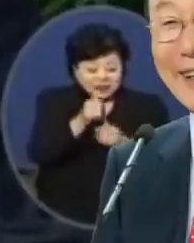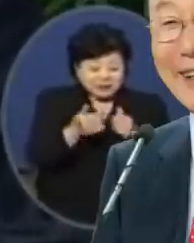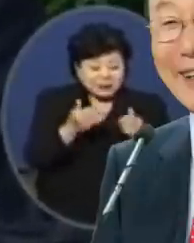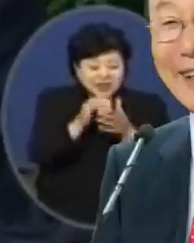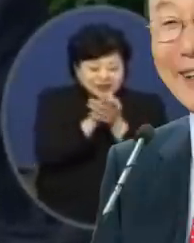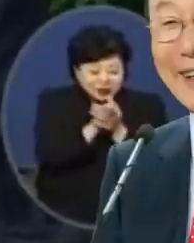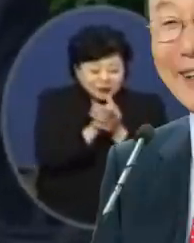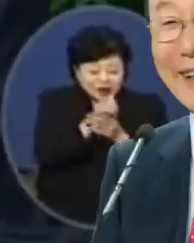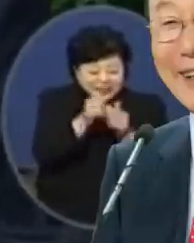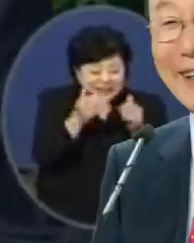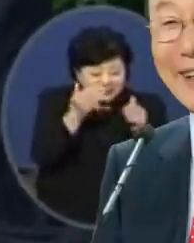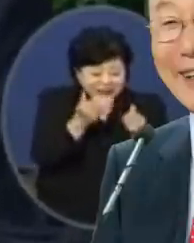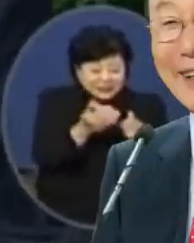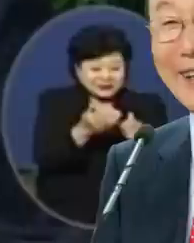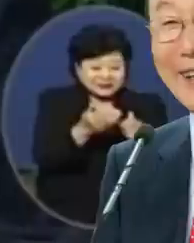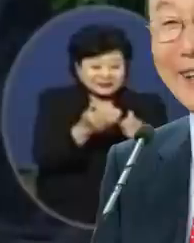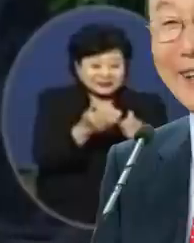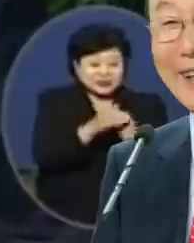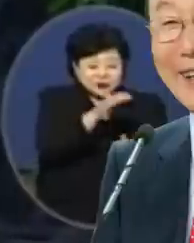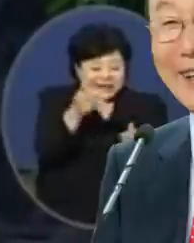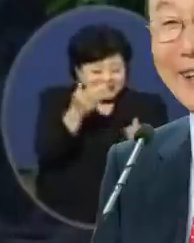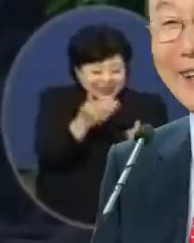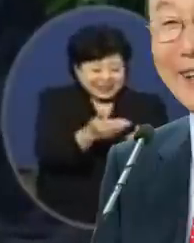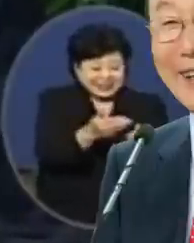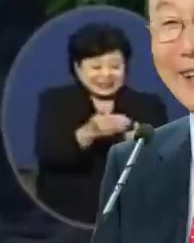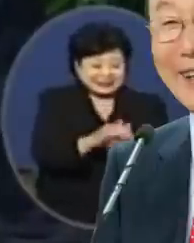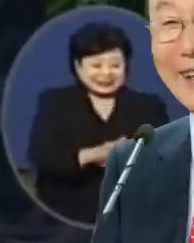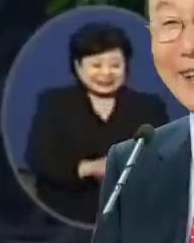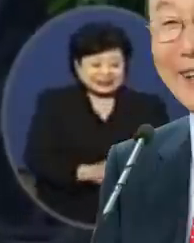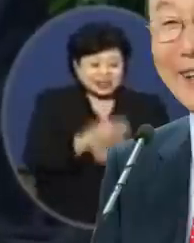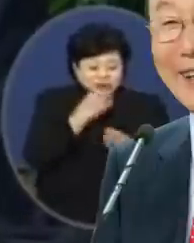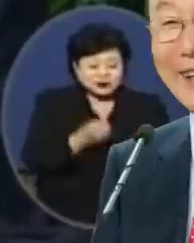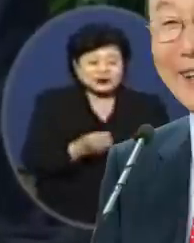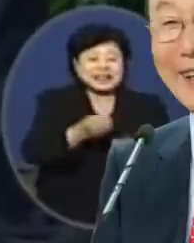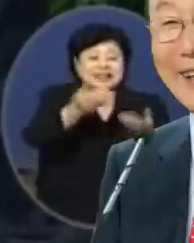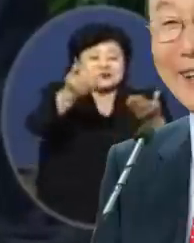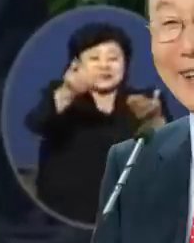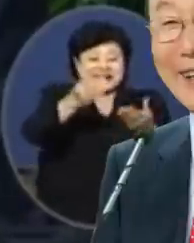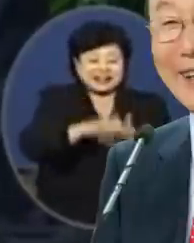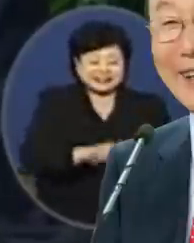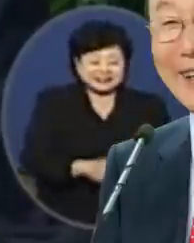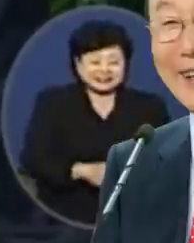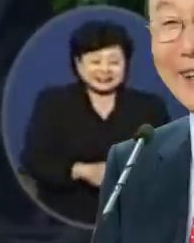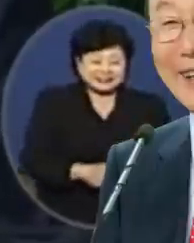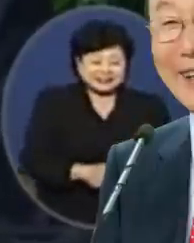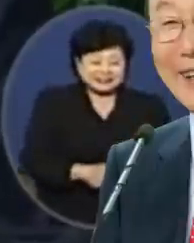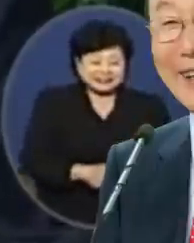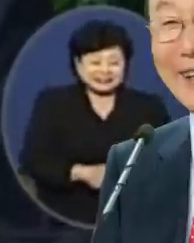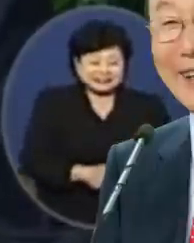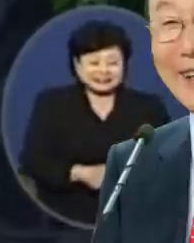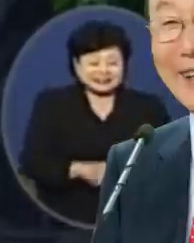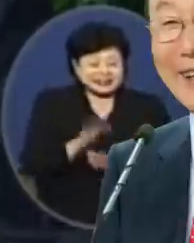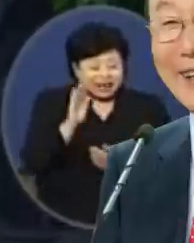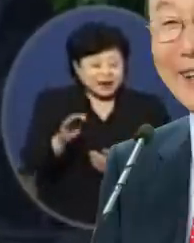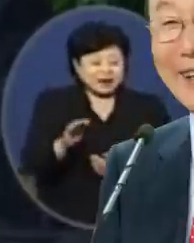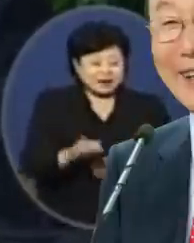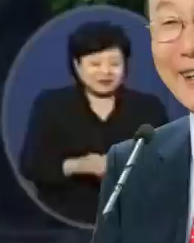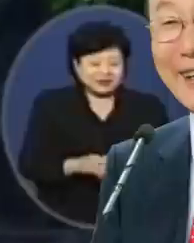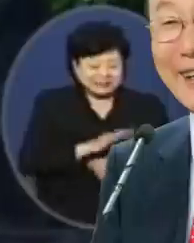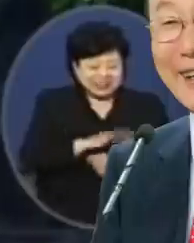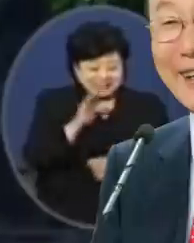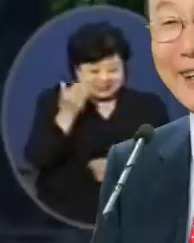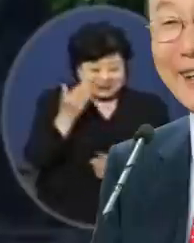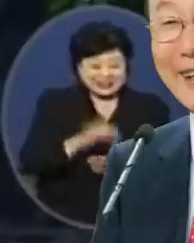하나님께 기도하면 하나님이 우리에게 축사를 해주시면 그 다음에는 끝장이 나는